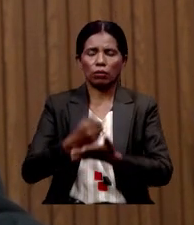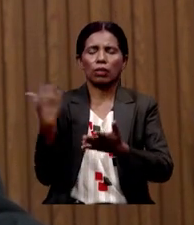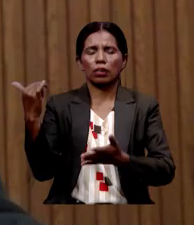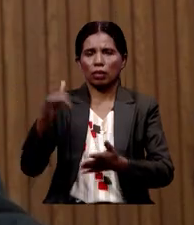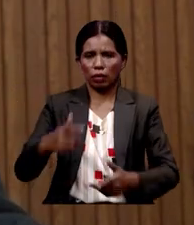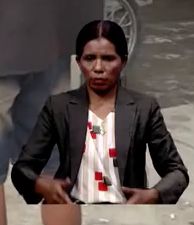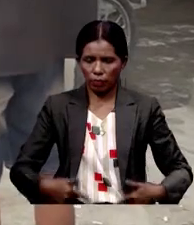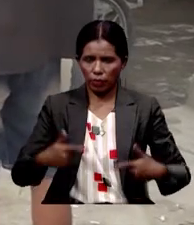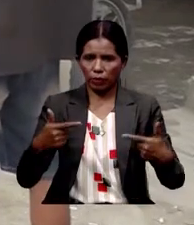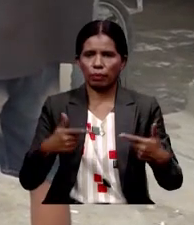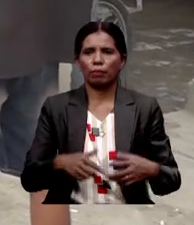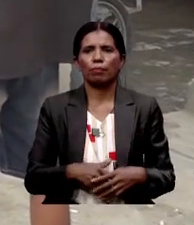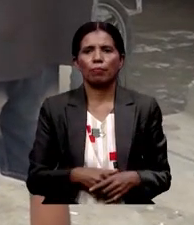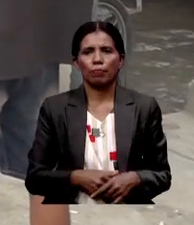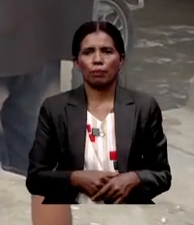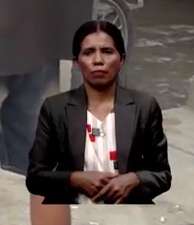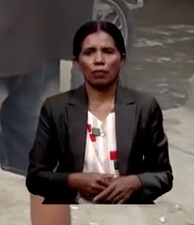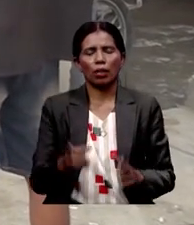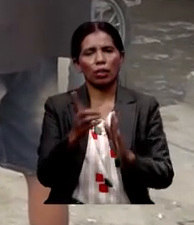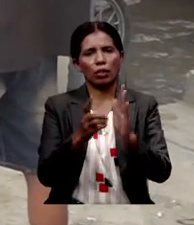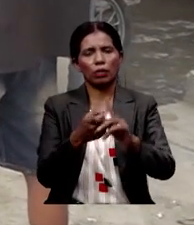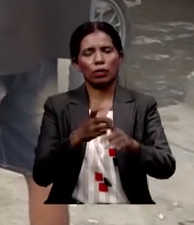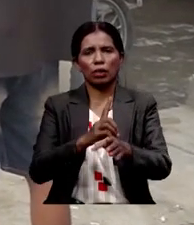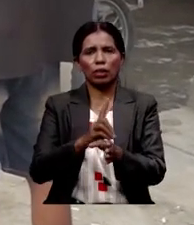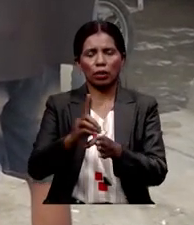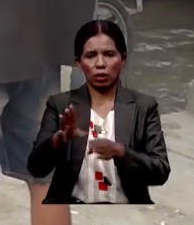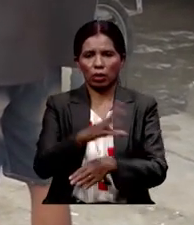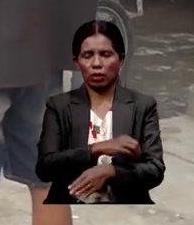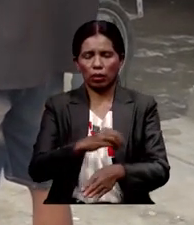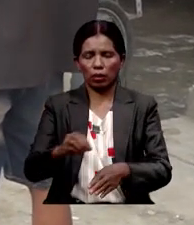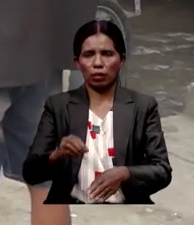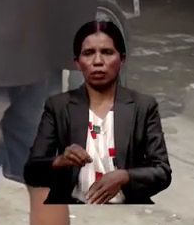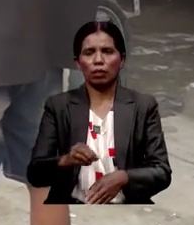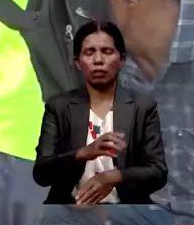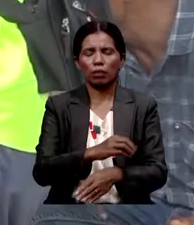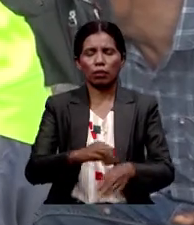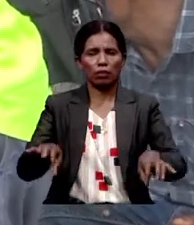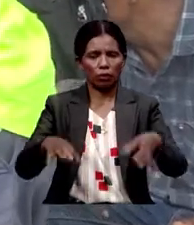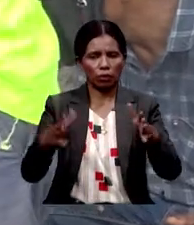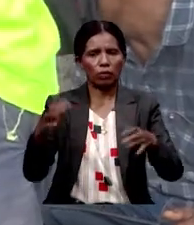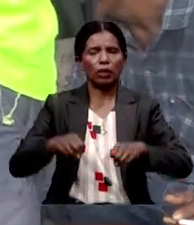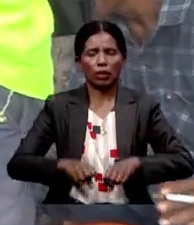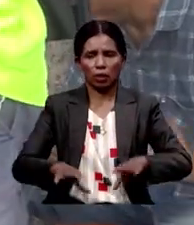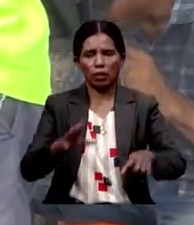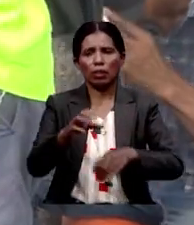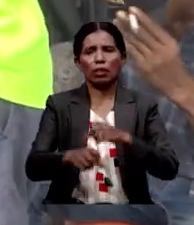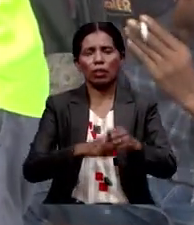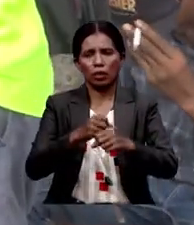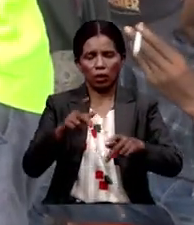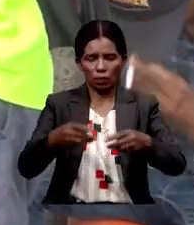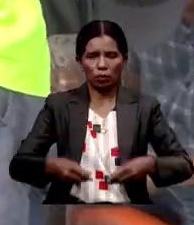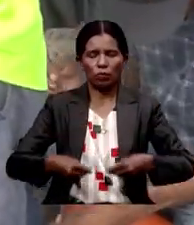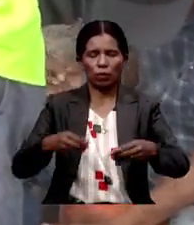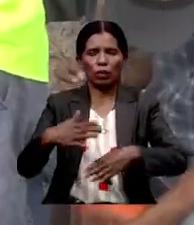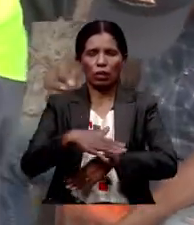da tu irar su direção geral pesca aquacultura no recurso marinho cada tinan pescador timoroan fornese